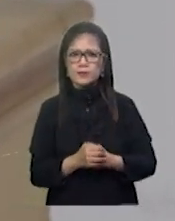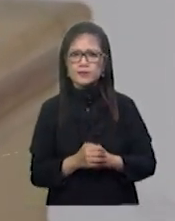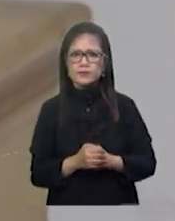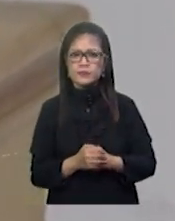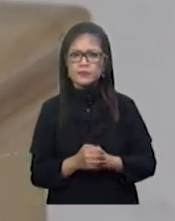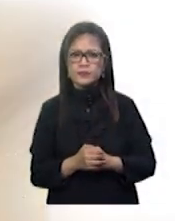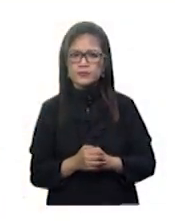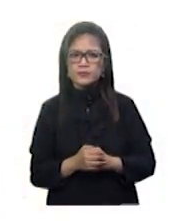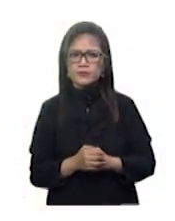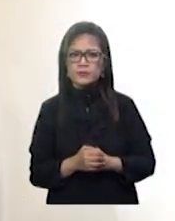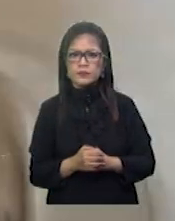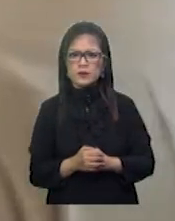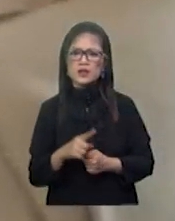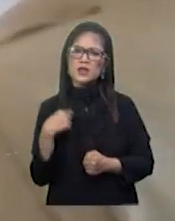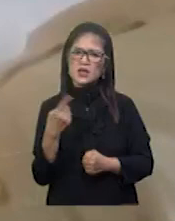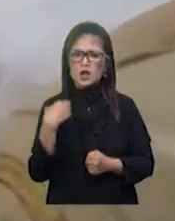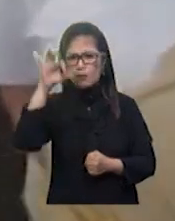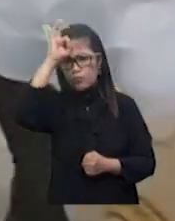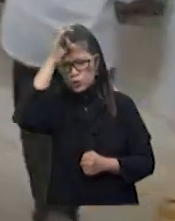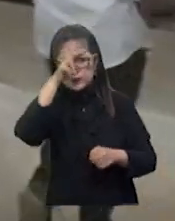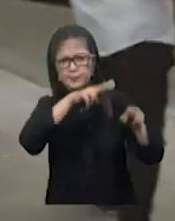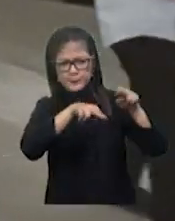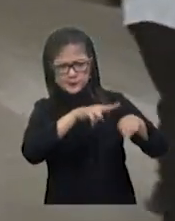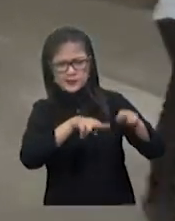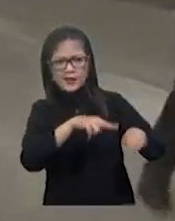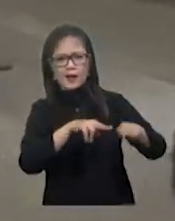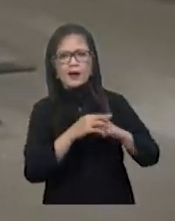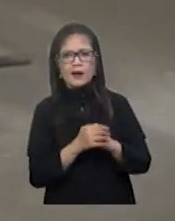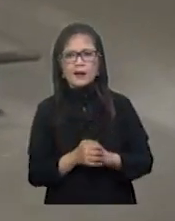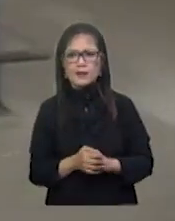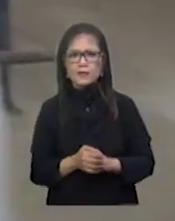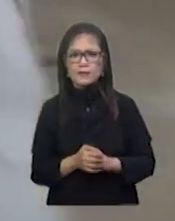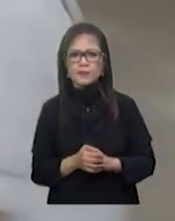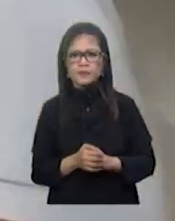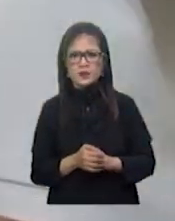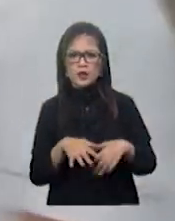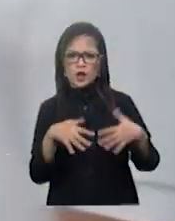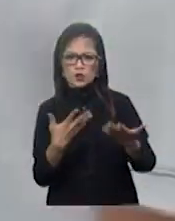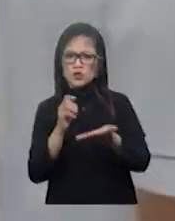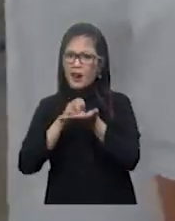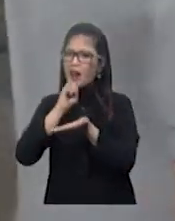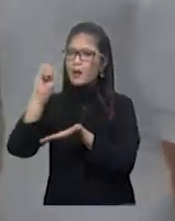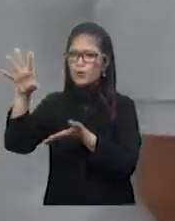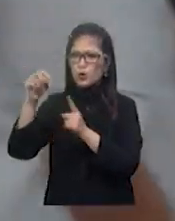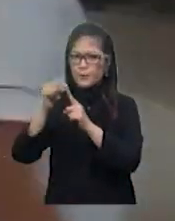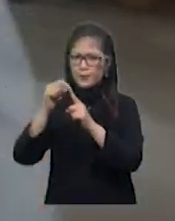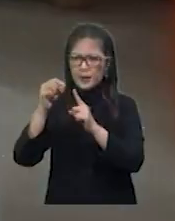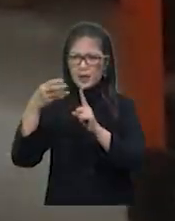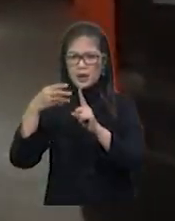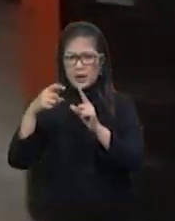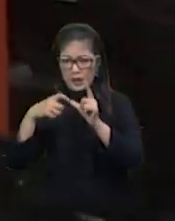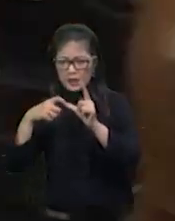Intinya KPPU akan mendalami, Pak. Hasil temuan stok minyak kita telah dilaporkan ke PPNS Dinas Perindustrian dan Perdagangan